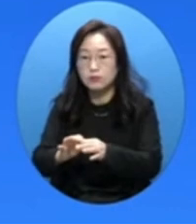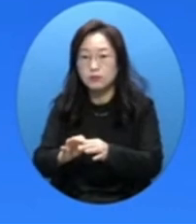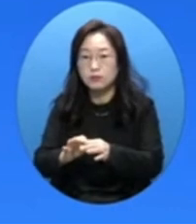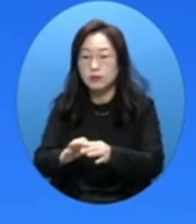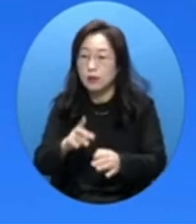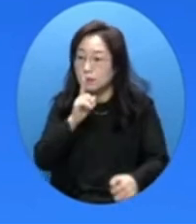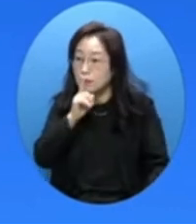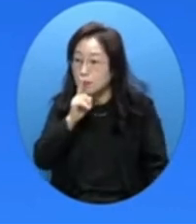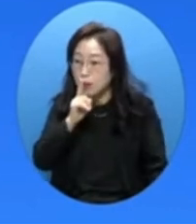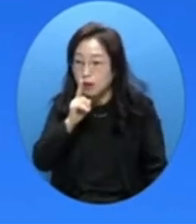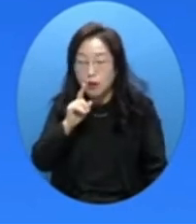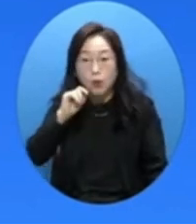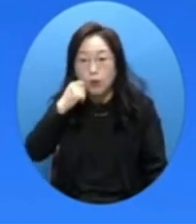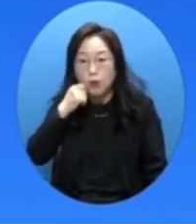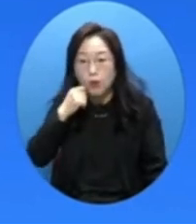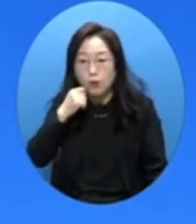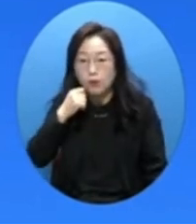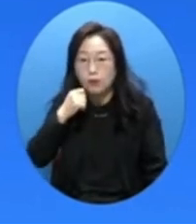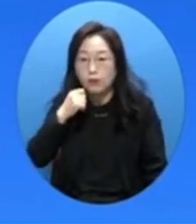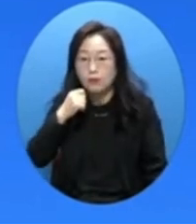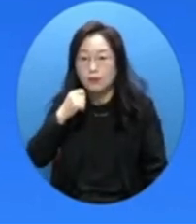말하기 어려워지더니만 그만